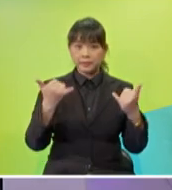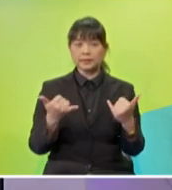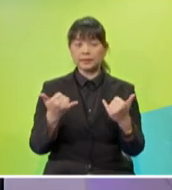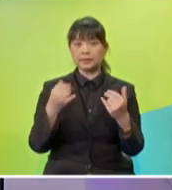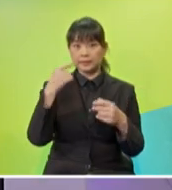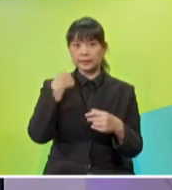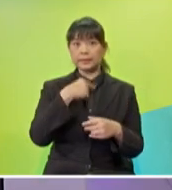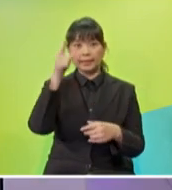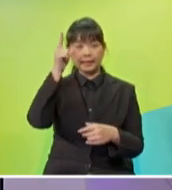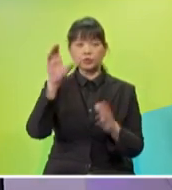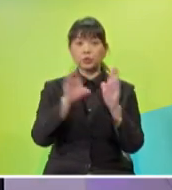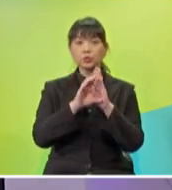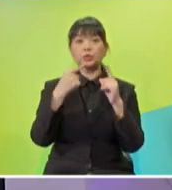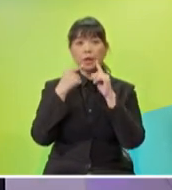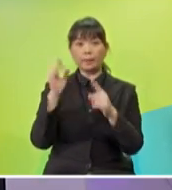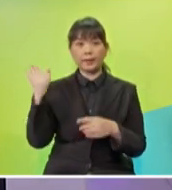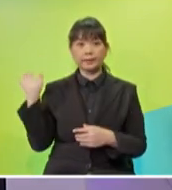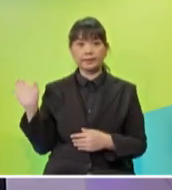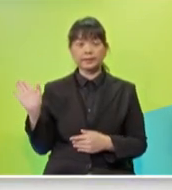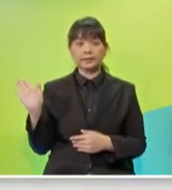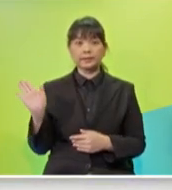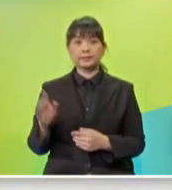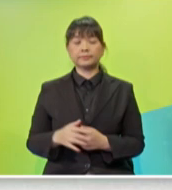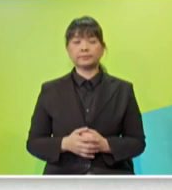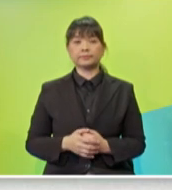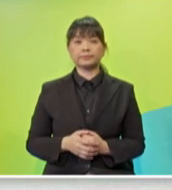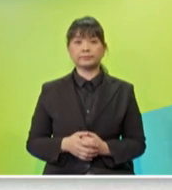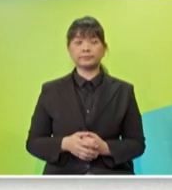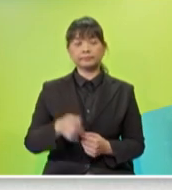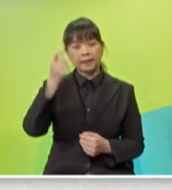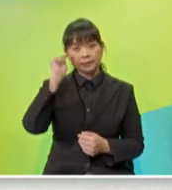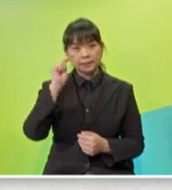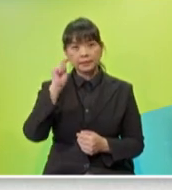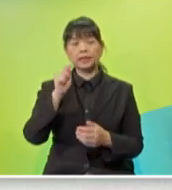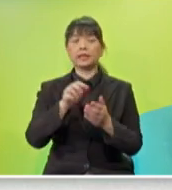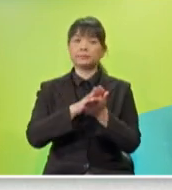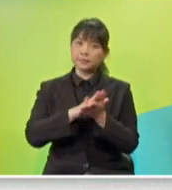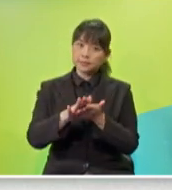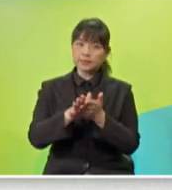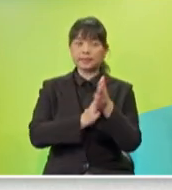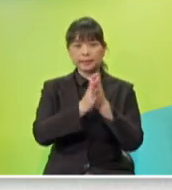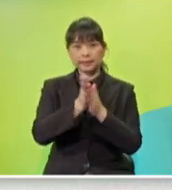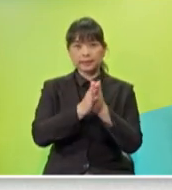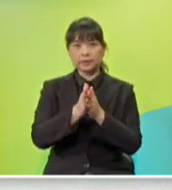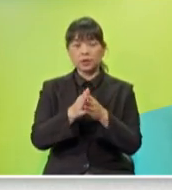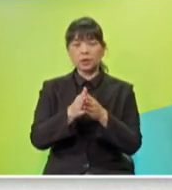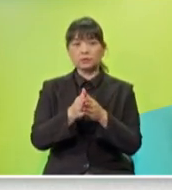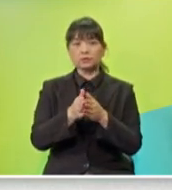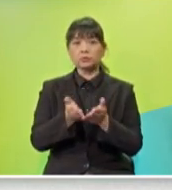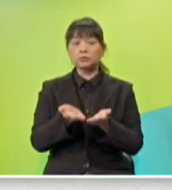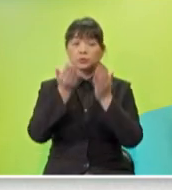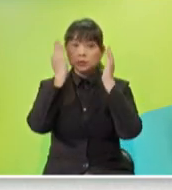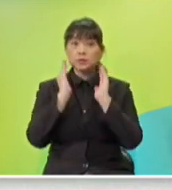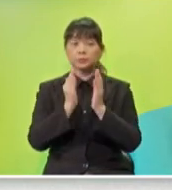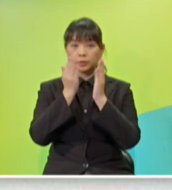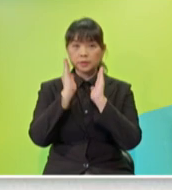mandi setiap hari membersihkan tangan sebelum makan dan mencuci muka menggunakan pencuci muka